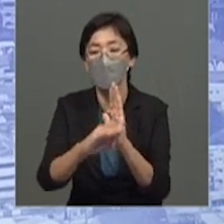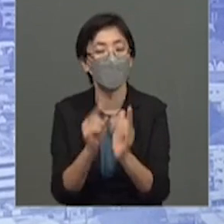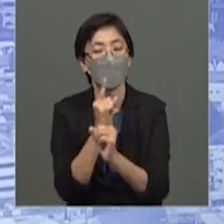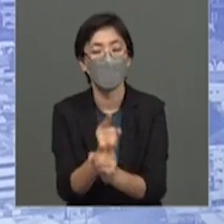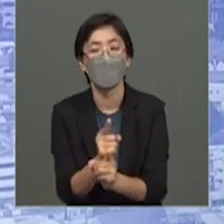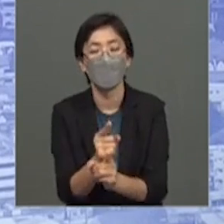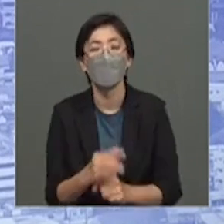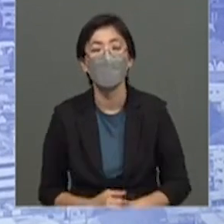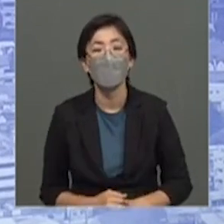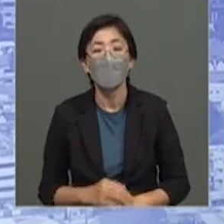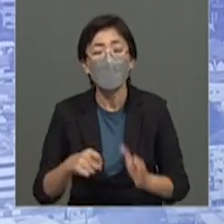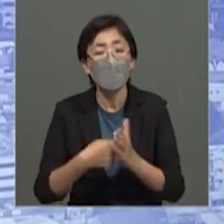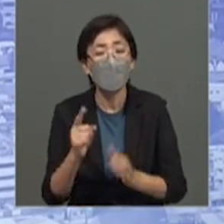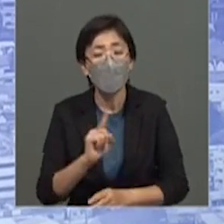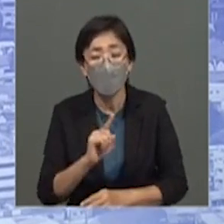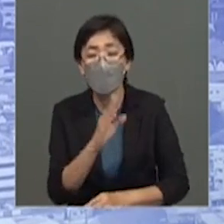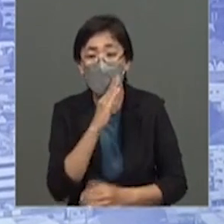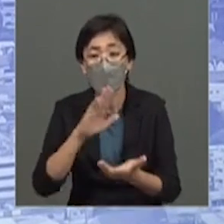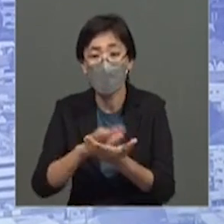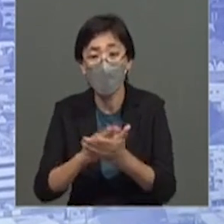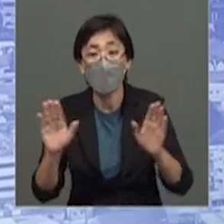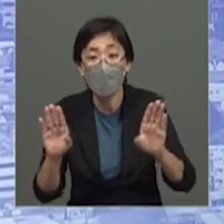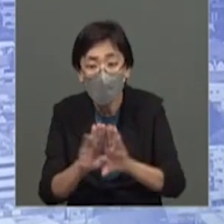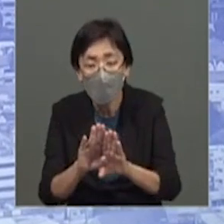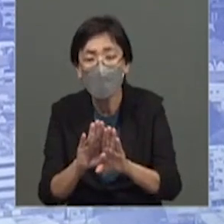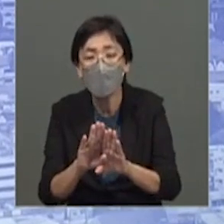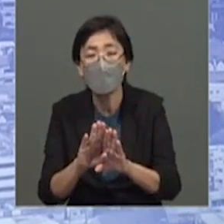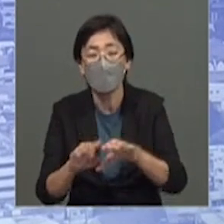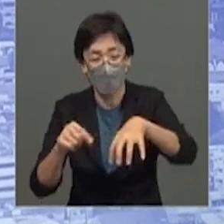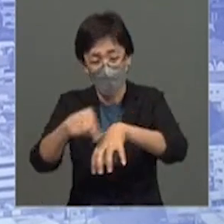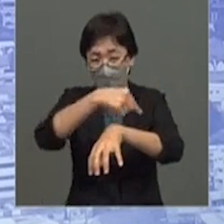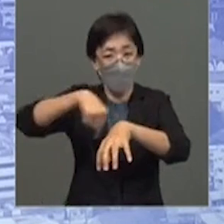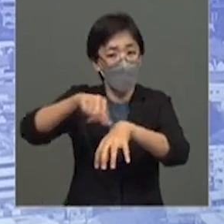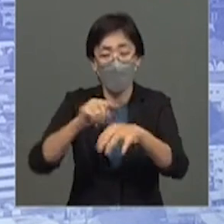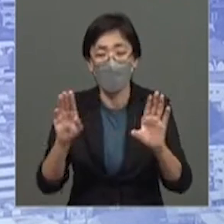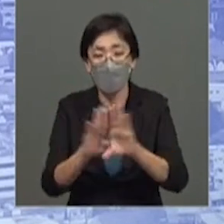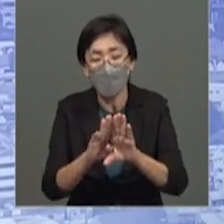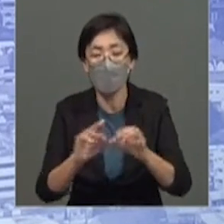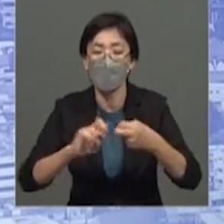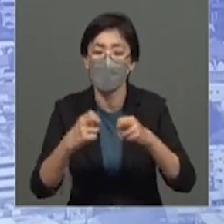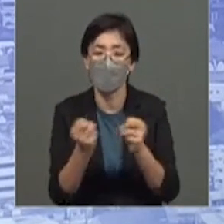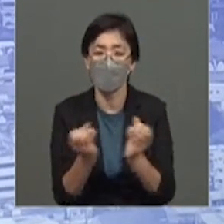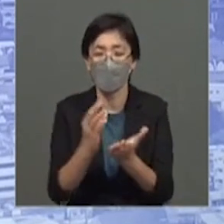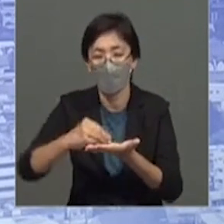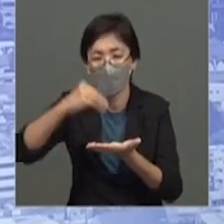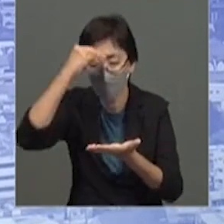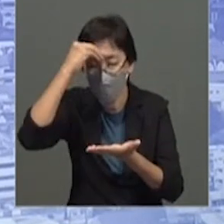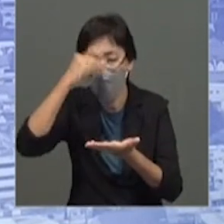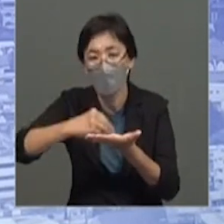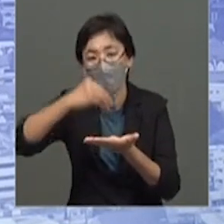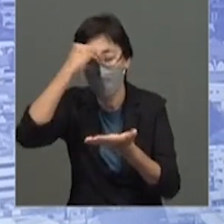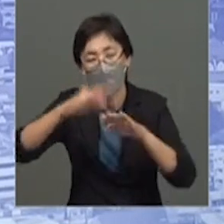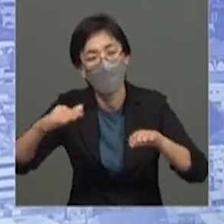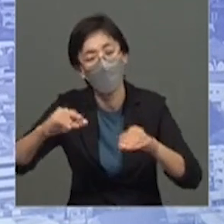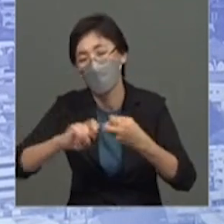คะเพราะว่าการที่เราปิดโรงเรียนทั้งโรงเรียนหรือสถานศึกษาเนี่ยจะทำให้เกิดผลกระทบต่อการศึกษาของเ